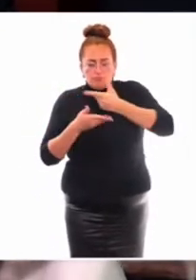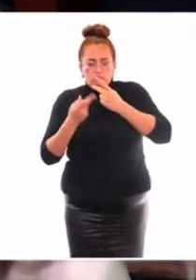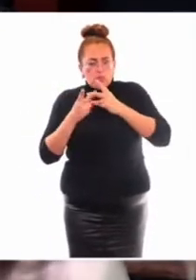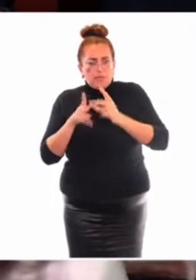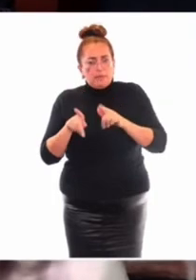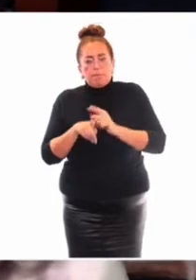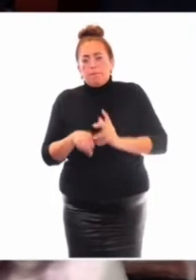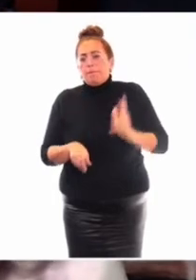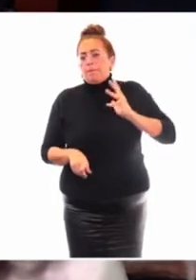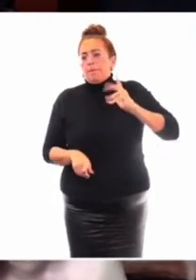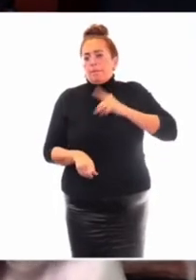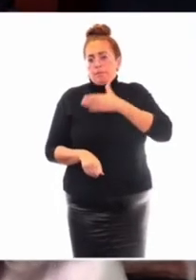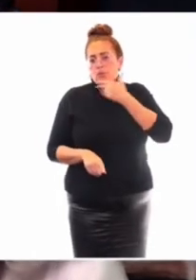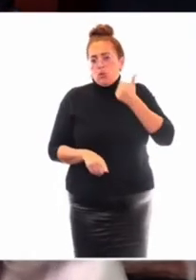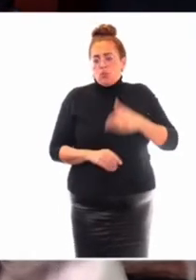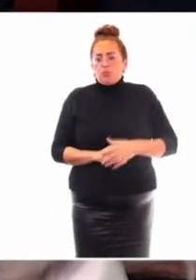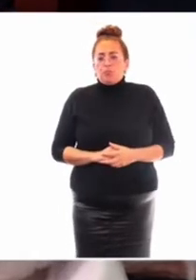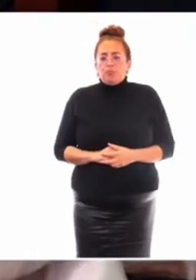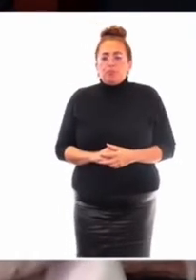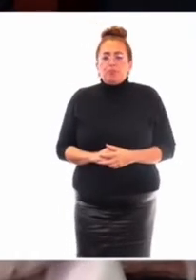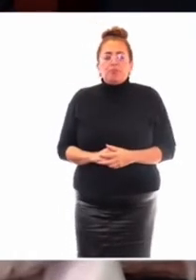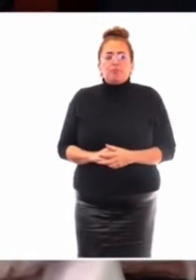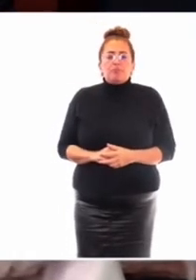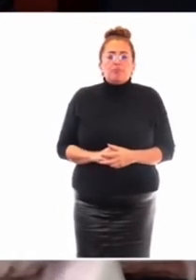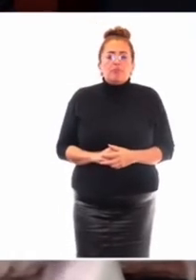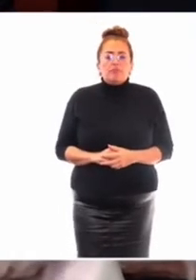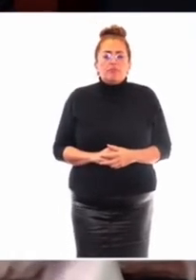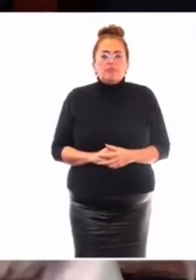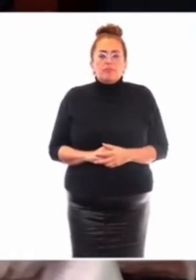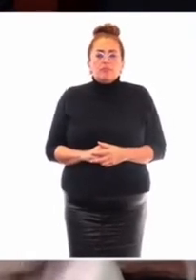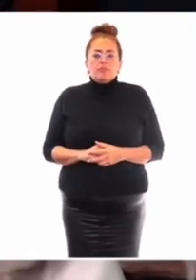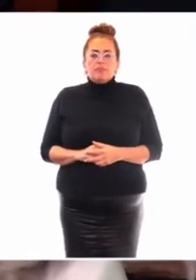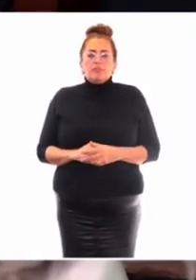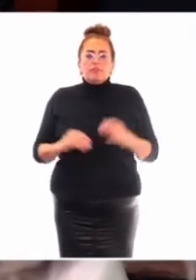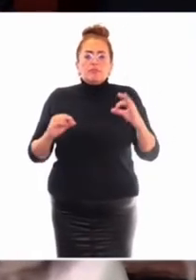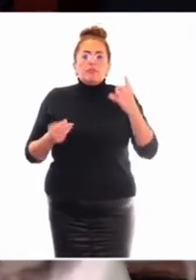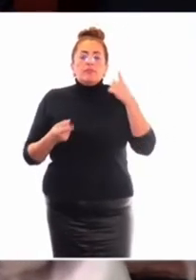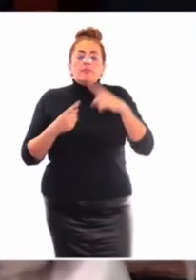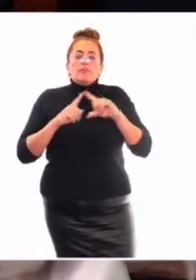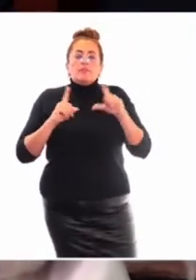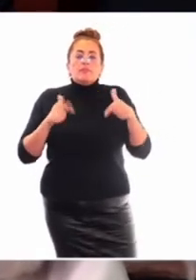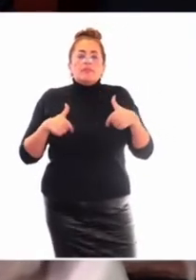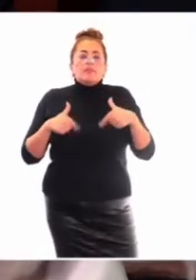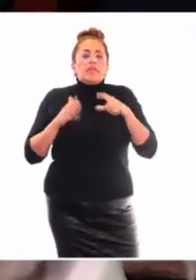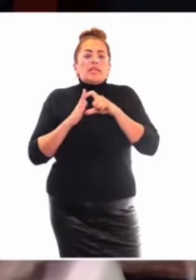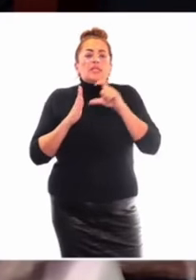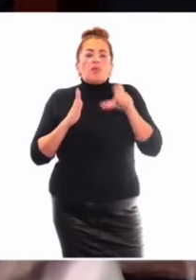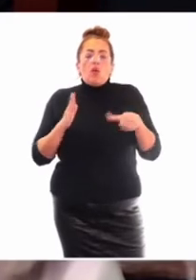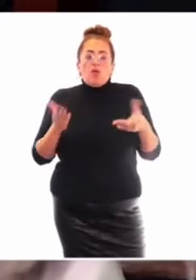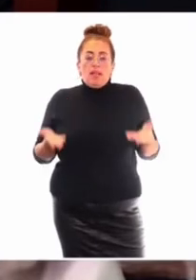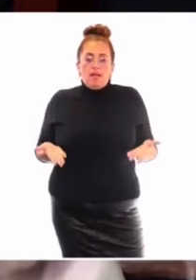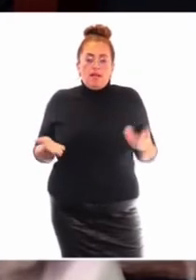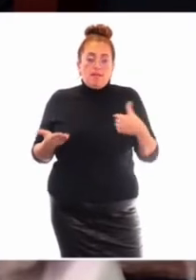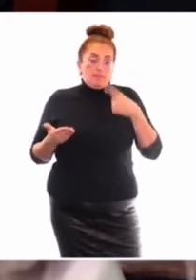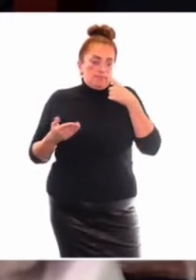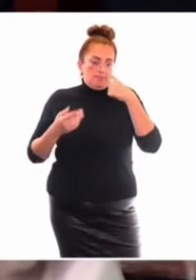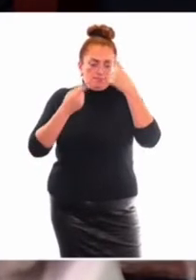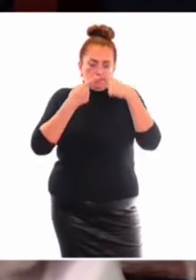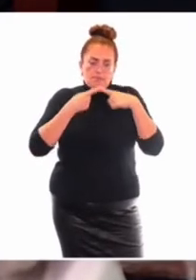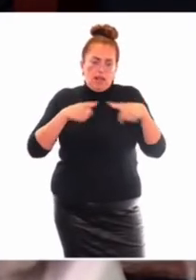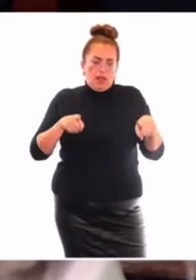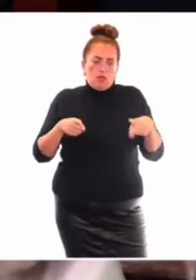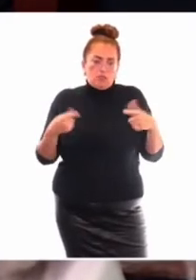cas précédemment. Enfin, concernant la restauration scolaire, nous sommes là, je crois, en profond désaccord, et depuis le début, nous